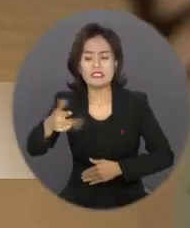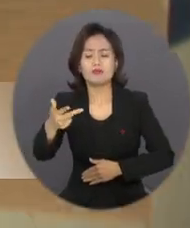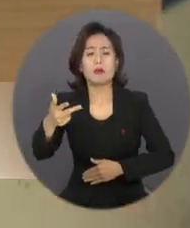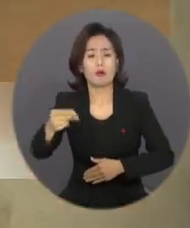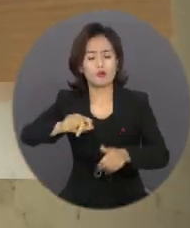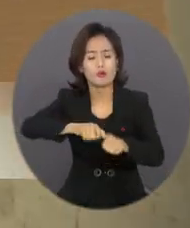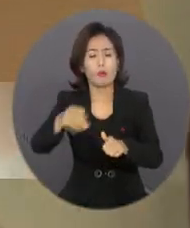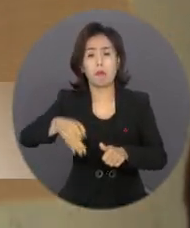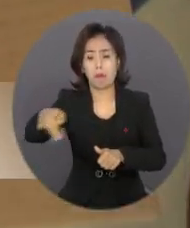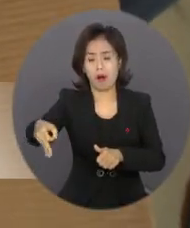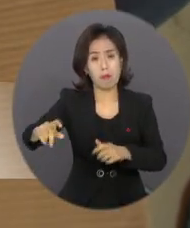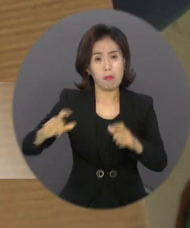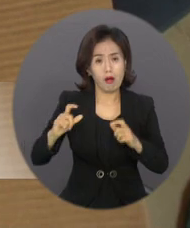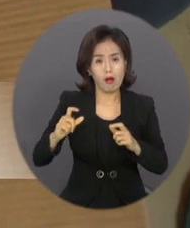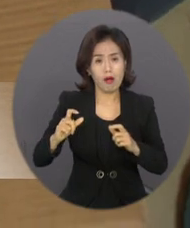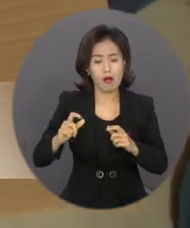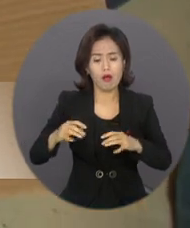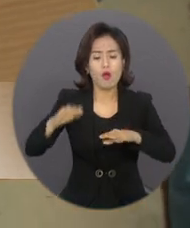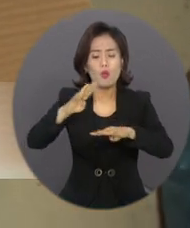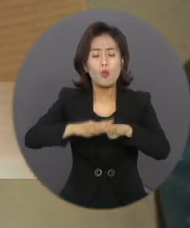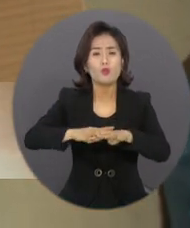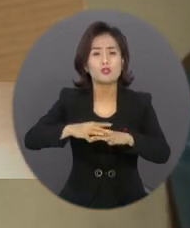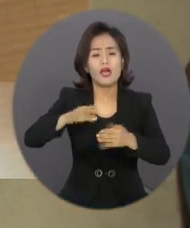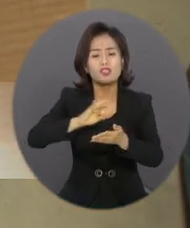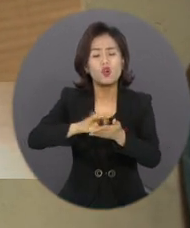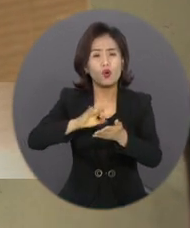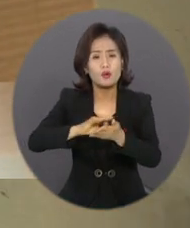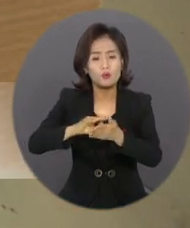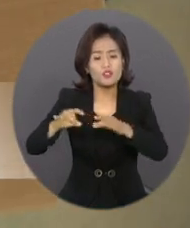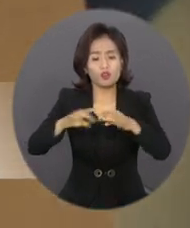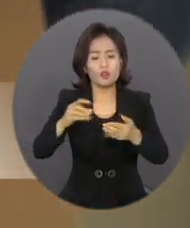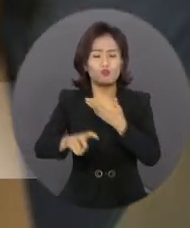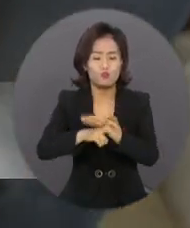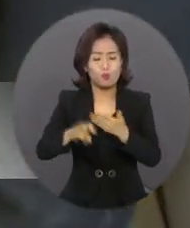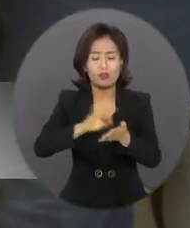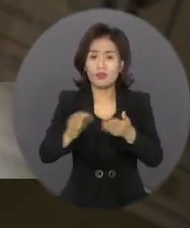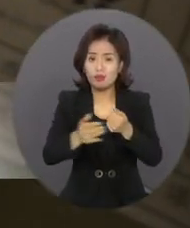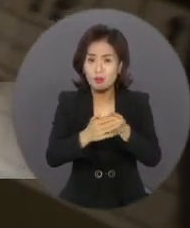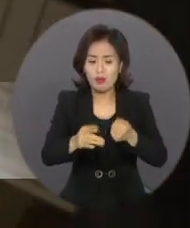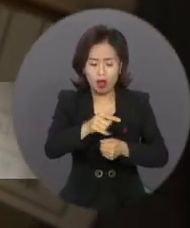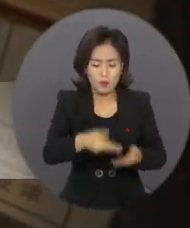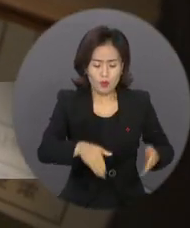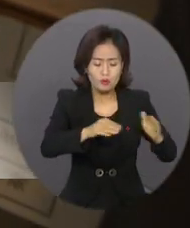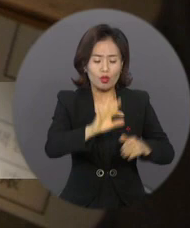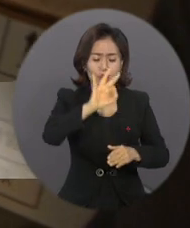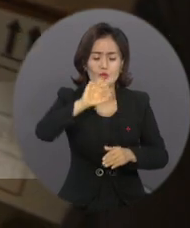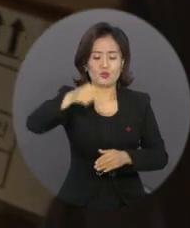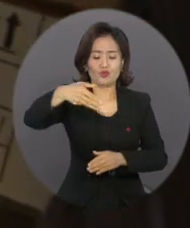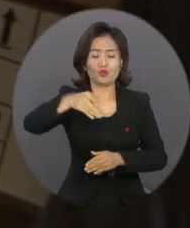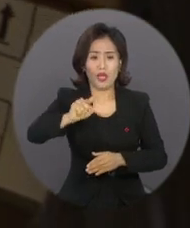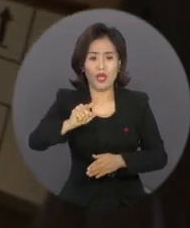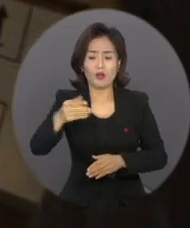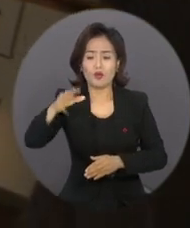맞았습니다 저온 창고에 쓰는 농사용 전기를 부당 사용했다는 건데 참고 한 켠에 있던 유자차 한 통과 우유